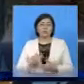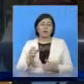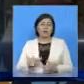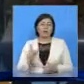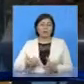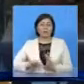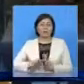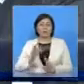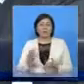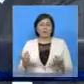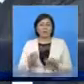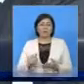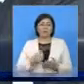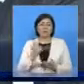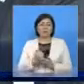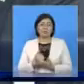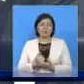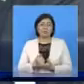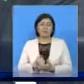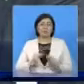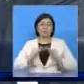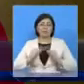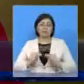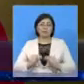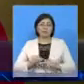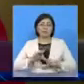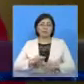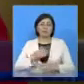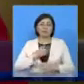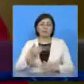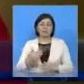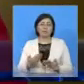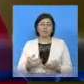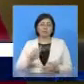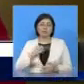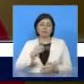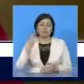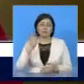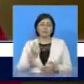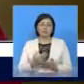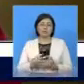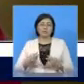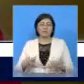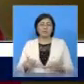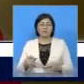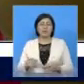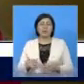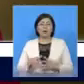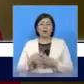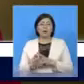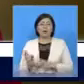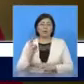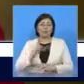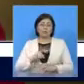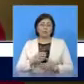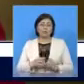үмітті. Бастысы науқанның әділ өтуіне тілекші. Қазір өздеріңізге белгілі, бір жақтан әкелетті бір танымайтын ауылдың